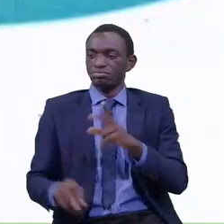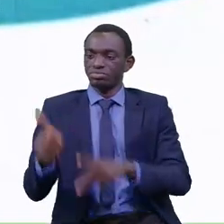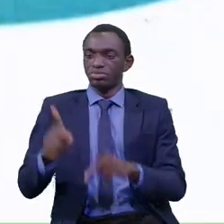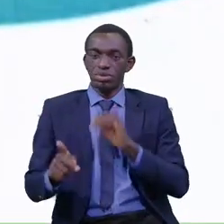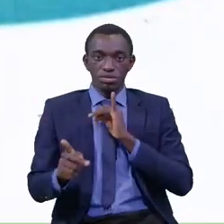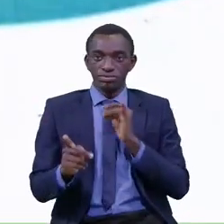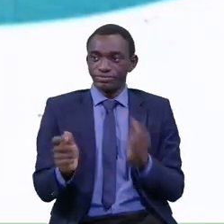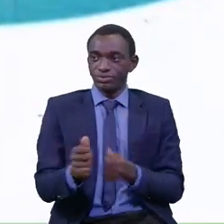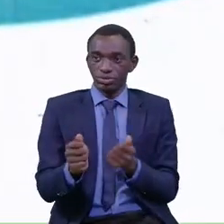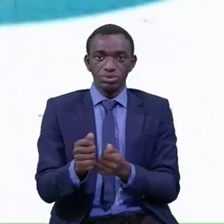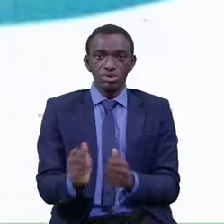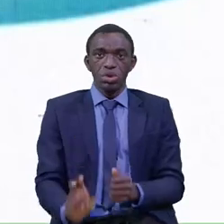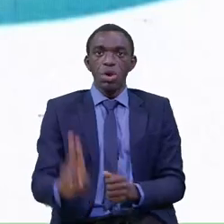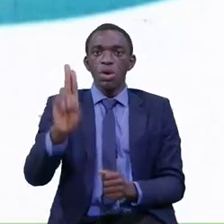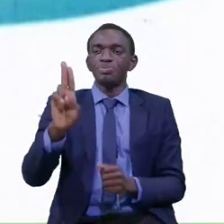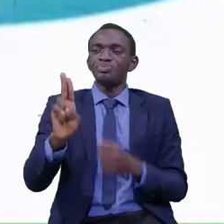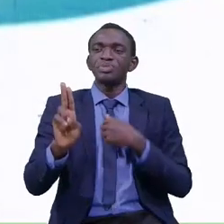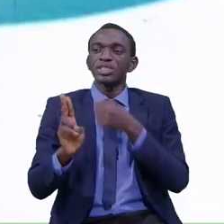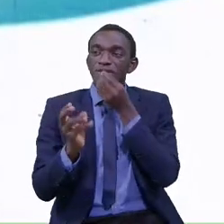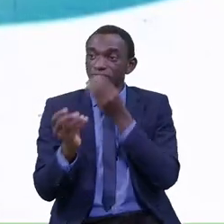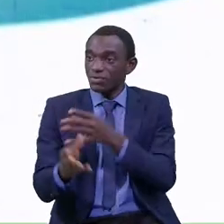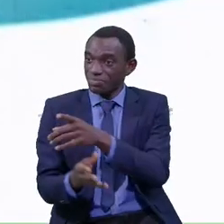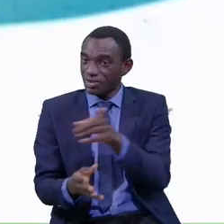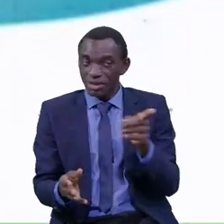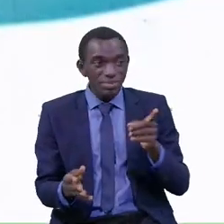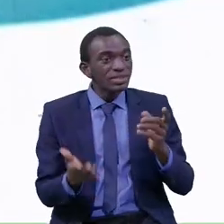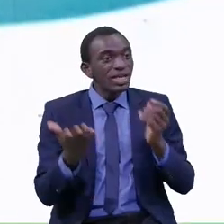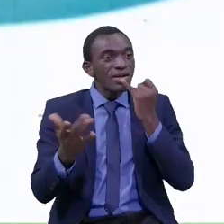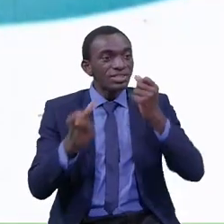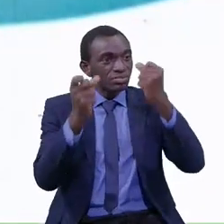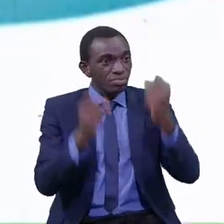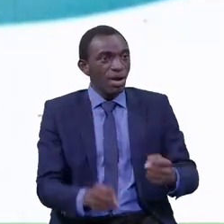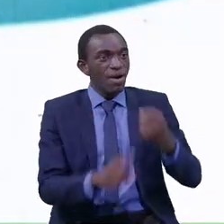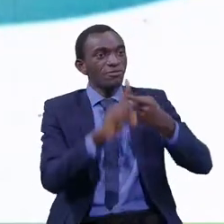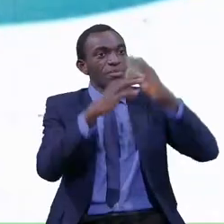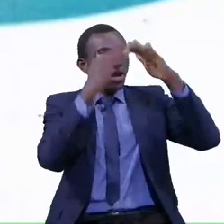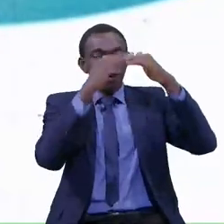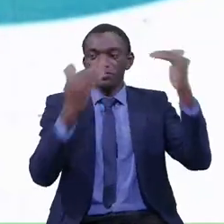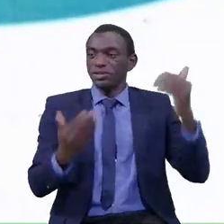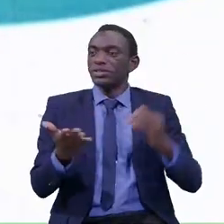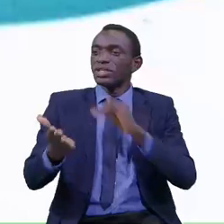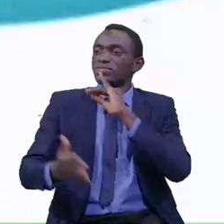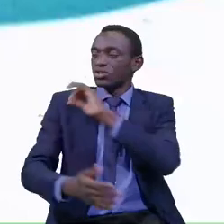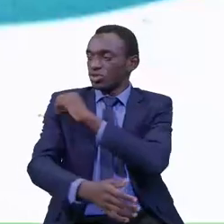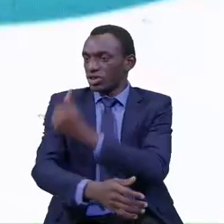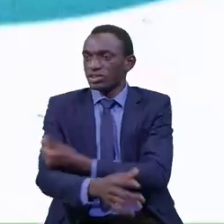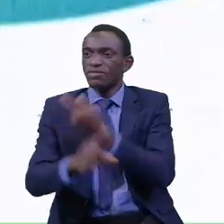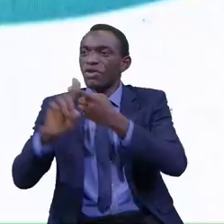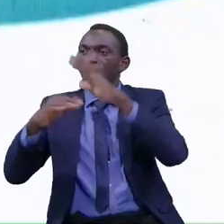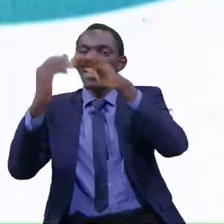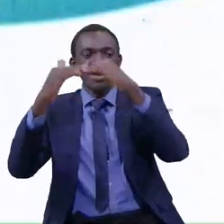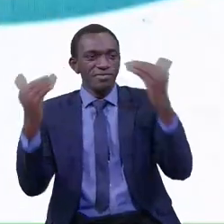Pourquoi ne pas leur dire qu'il y a une puissance venant du ciel? Il y a une autorité du ciel. Il y a une onction du